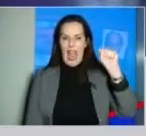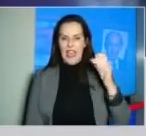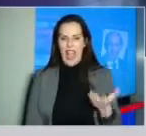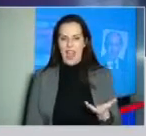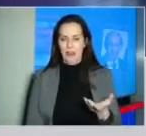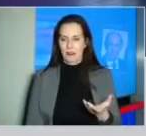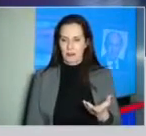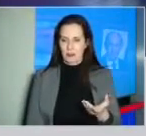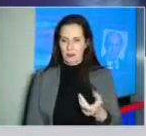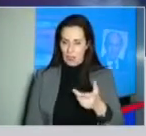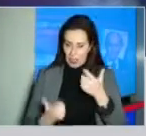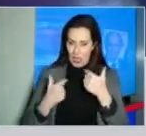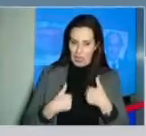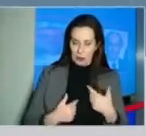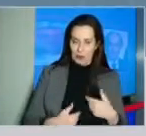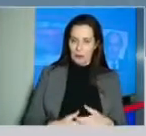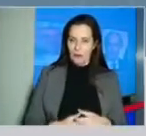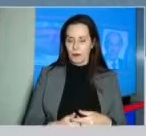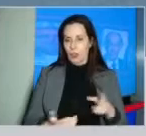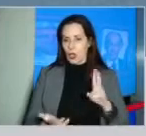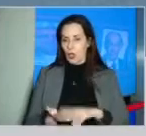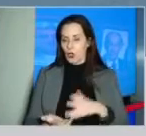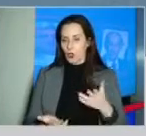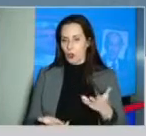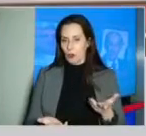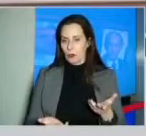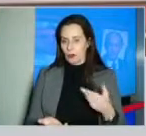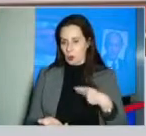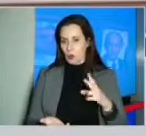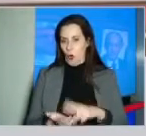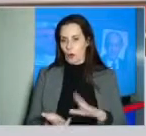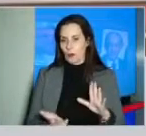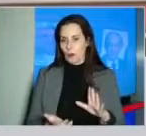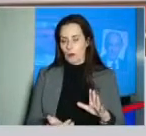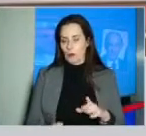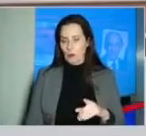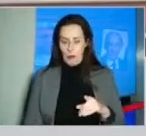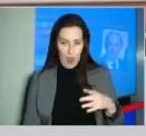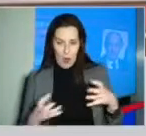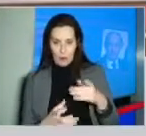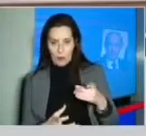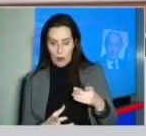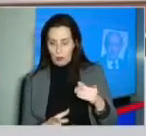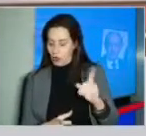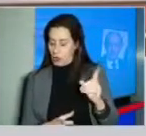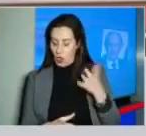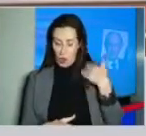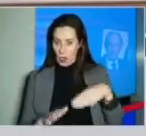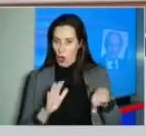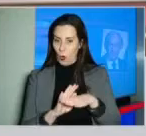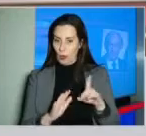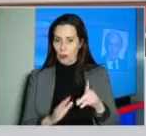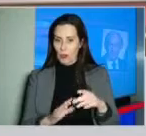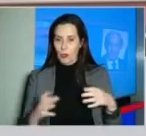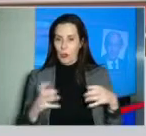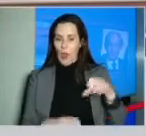לא, אז בוא תסביר, לכן אני שואלת אותך. קודם כל זכות להיות תלמידו של הרב כהנא. אוקיי. זה מפלגה אגב שהוצאה מחוץ לחוק.